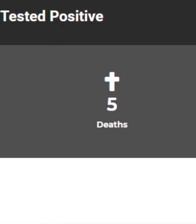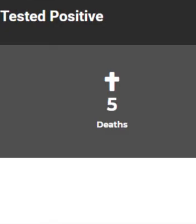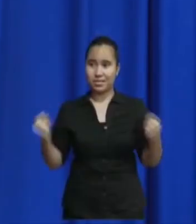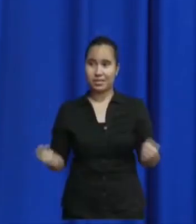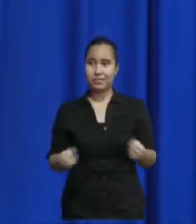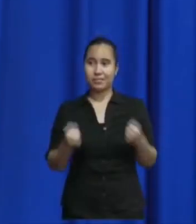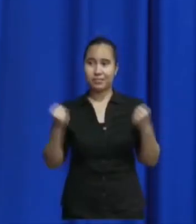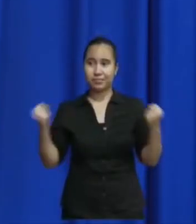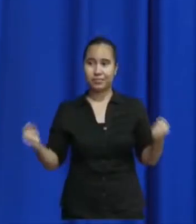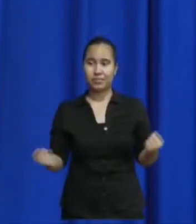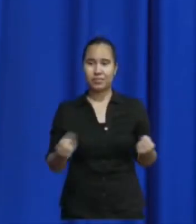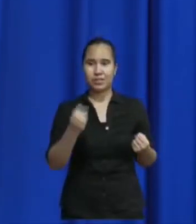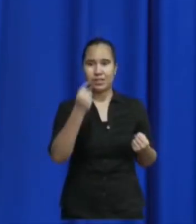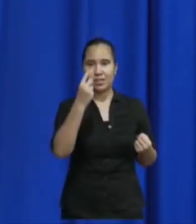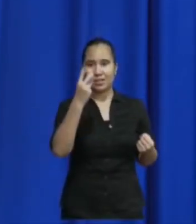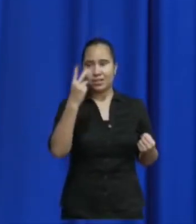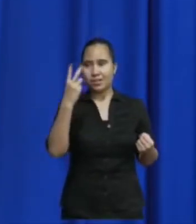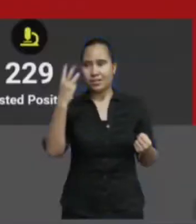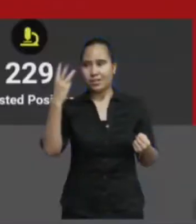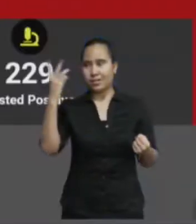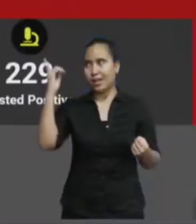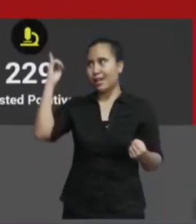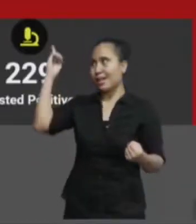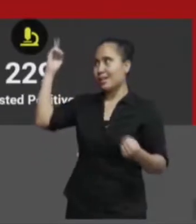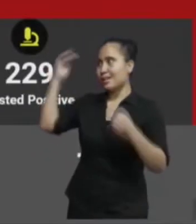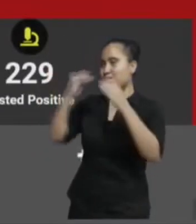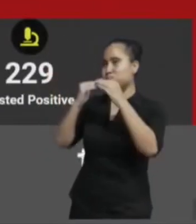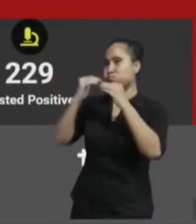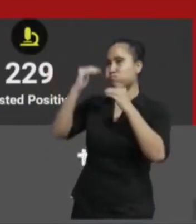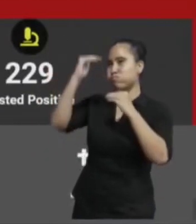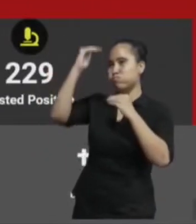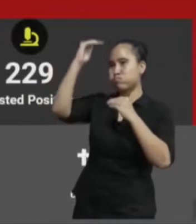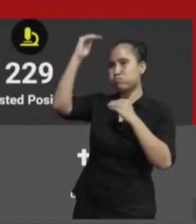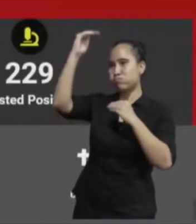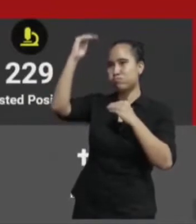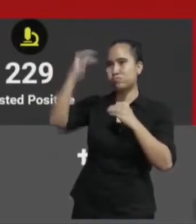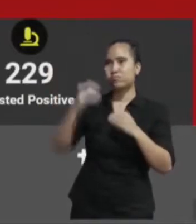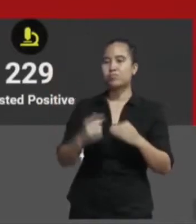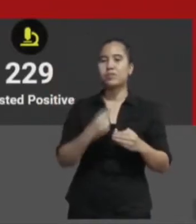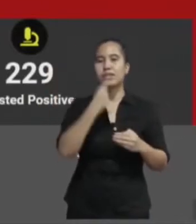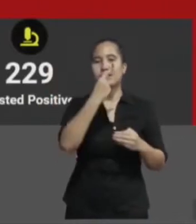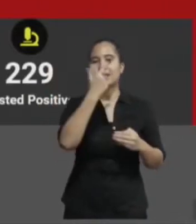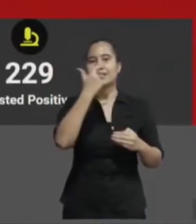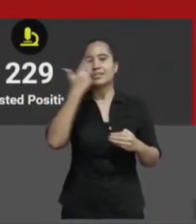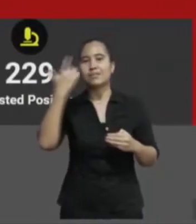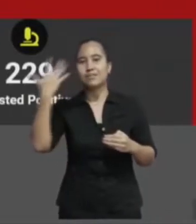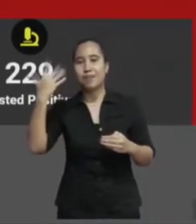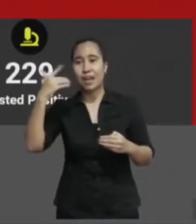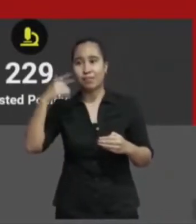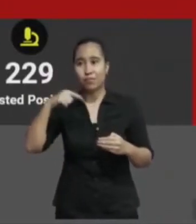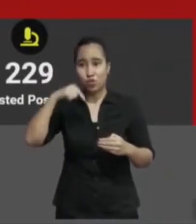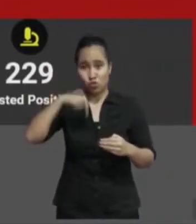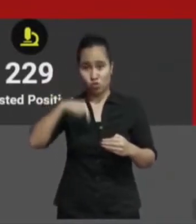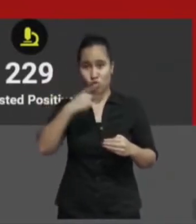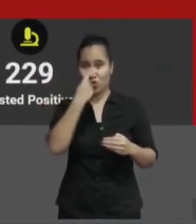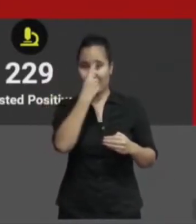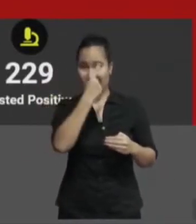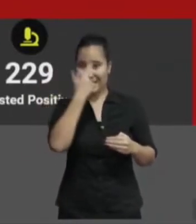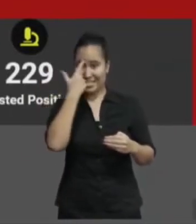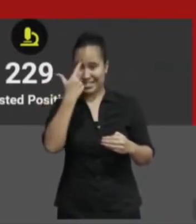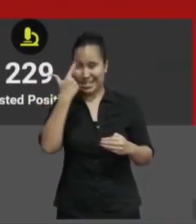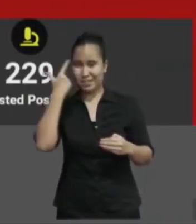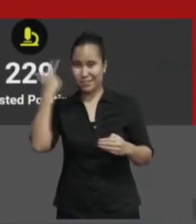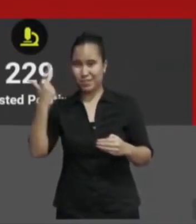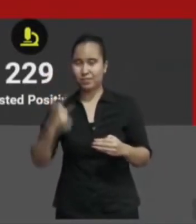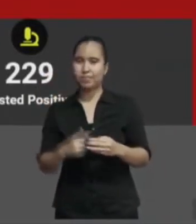is de teller gestegen van 175 naar 177. Dat wil zeggen